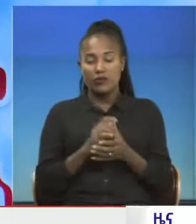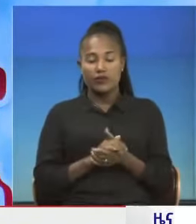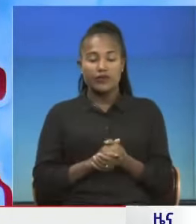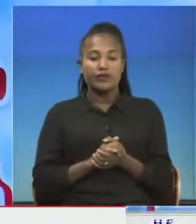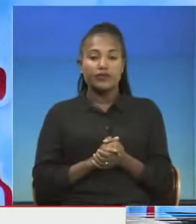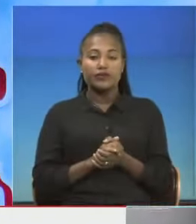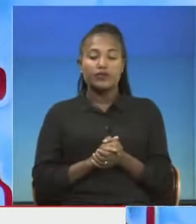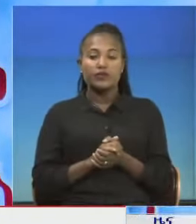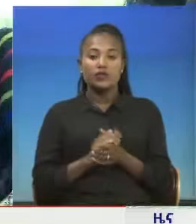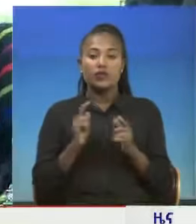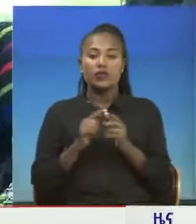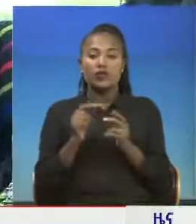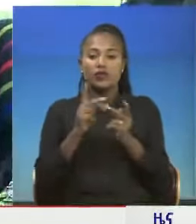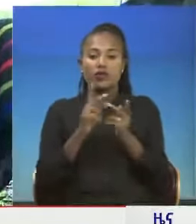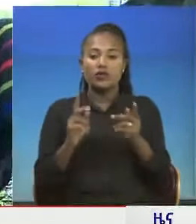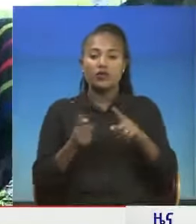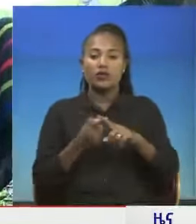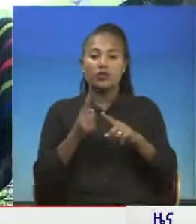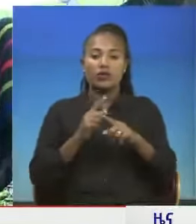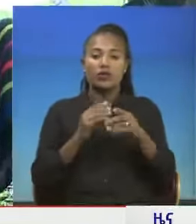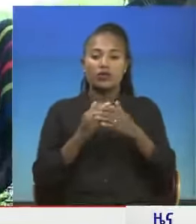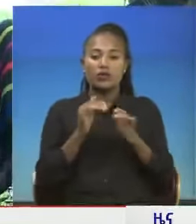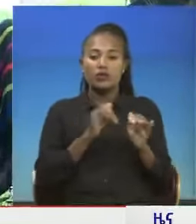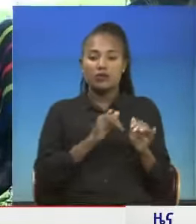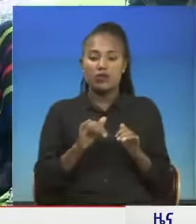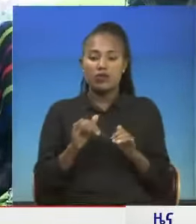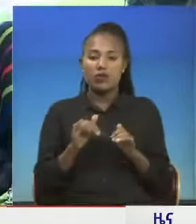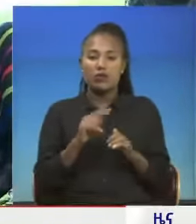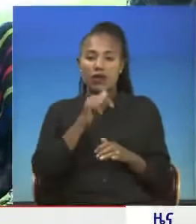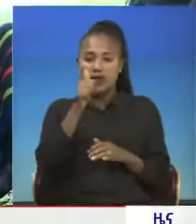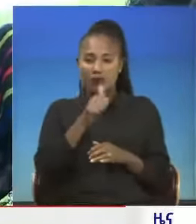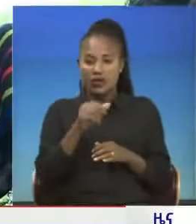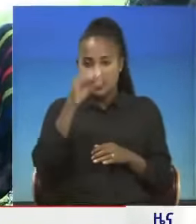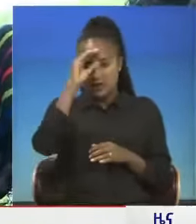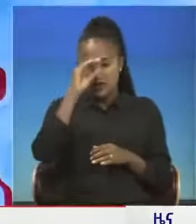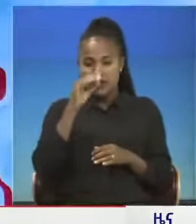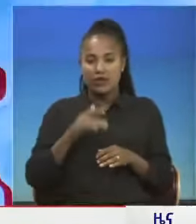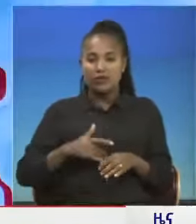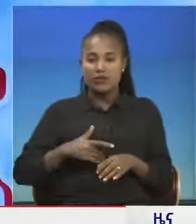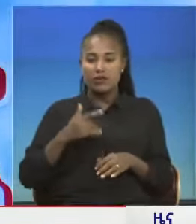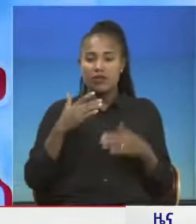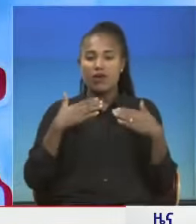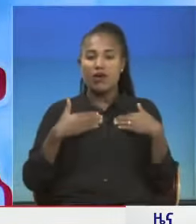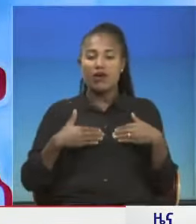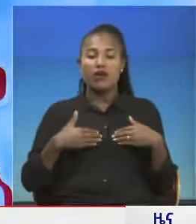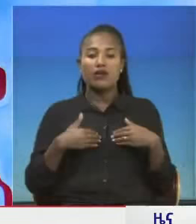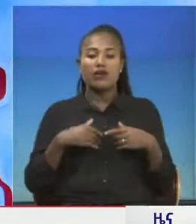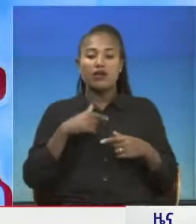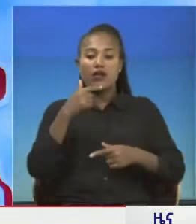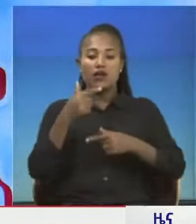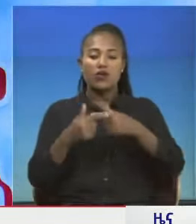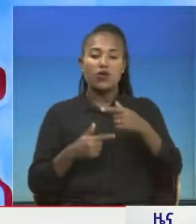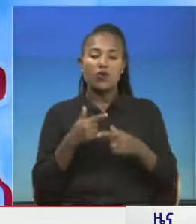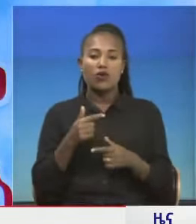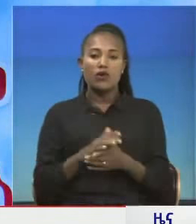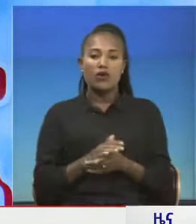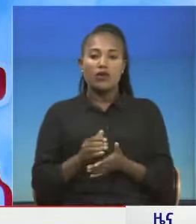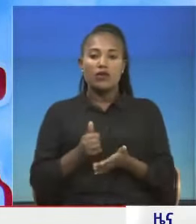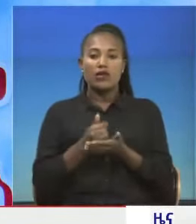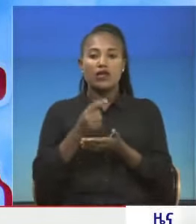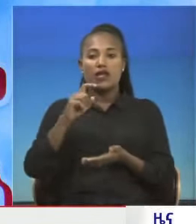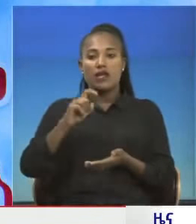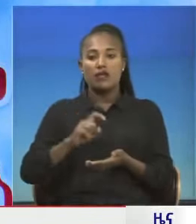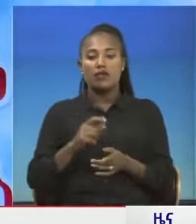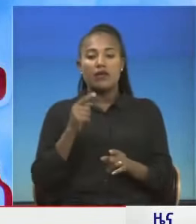ቢሆን ወደ ቀያቸው እስኪመለሱ ድረስ ደግሞ ማንኛውም ሰብአዊነት የሚሰማው አካል ሄዶ